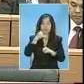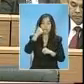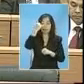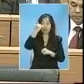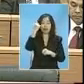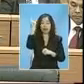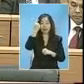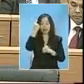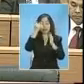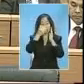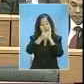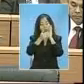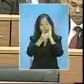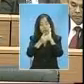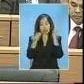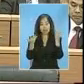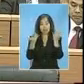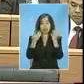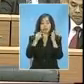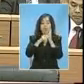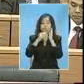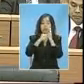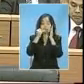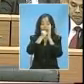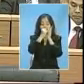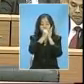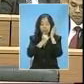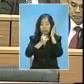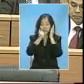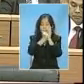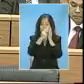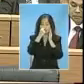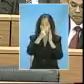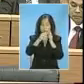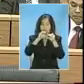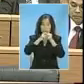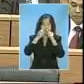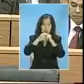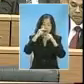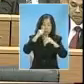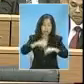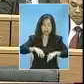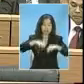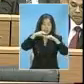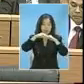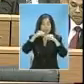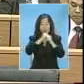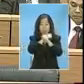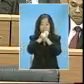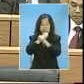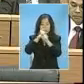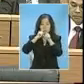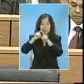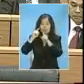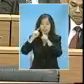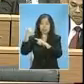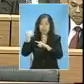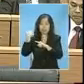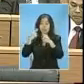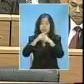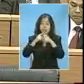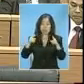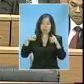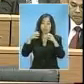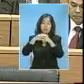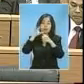ขมิ่นสำรวจพื้นที่น้ำท่วมในหลายจังหวัดเพื่อเตรียมการรับมือป้องกันปัญหาน้ำท่วมแต่พรรคฝ